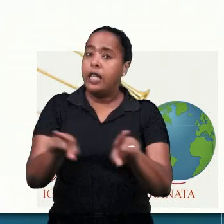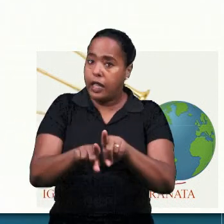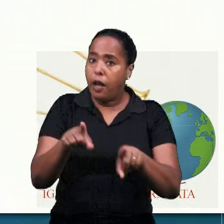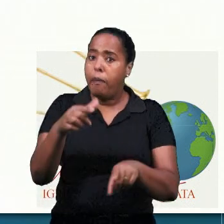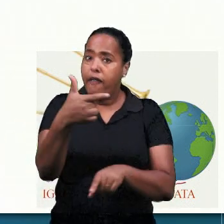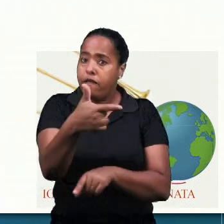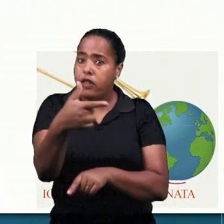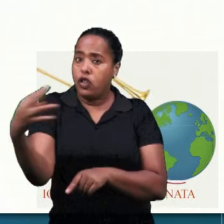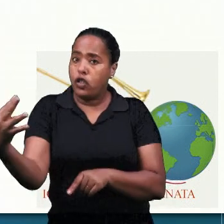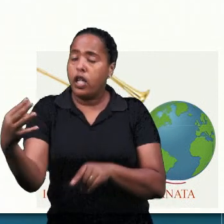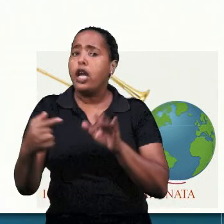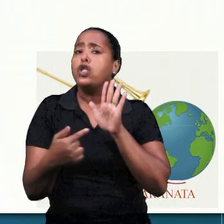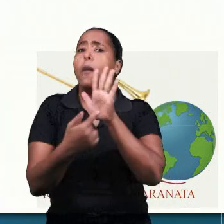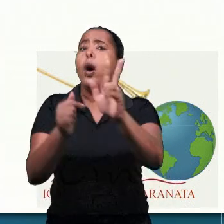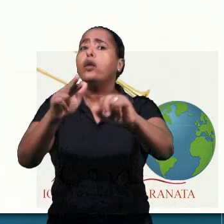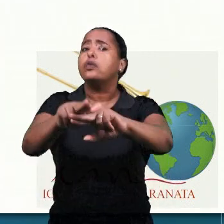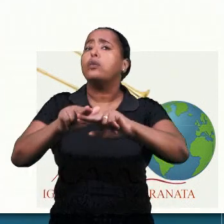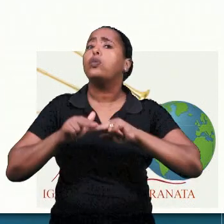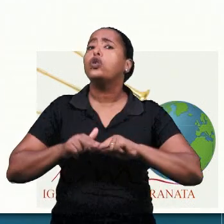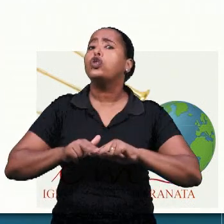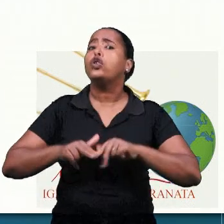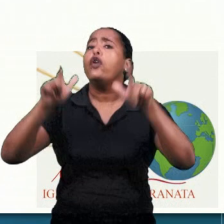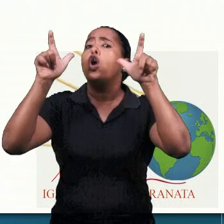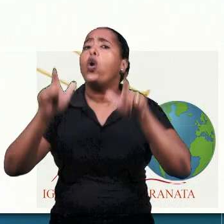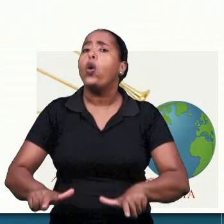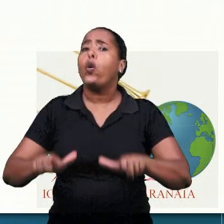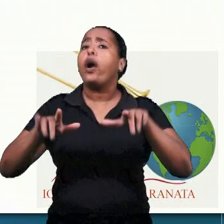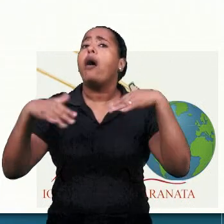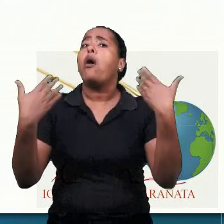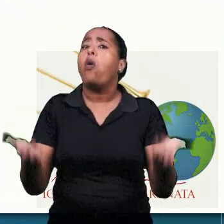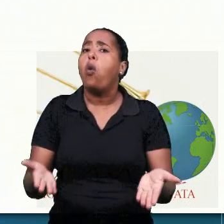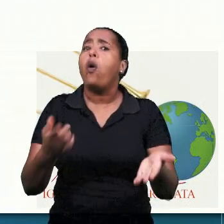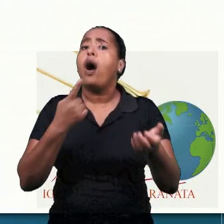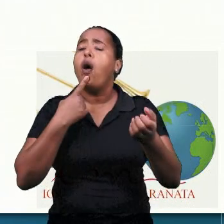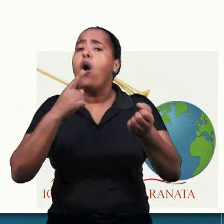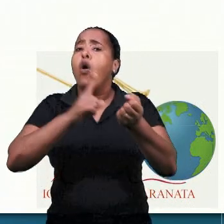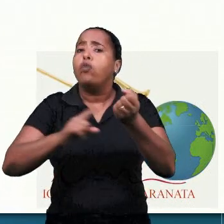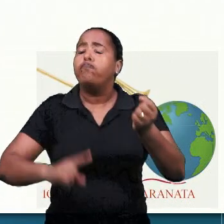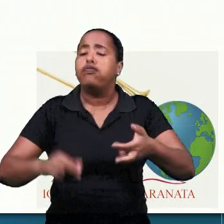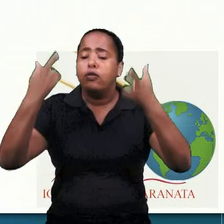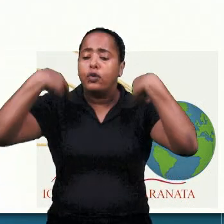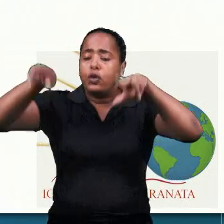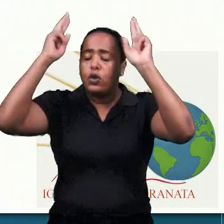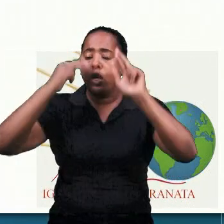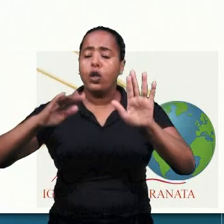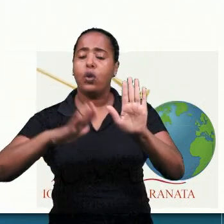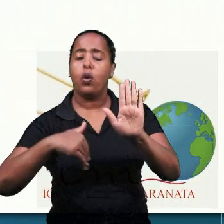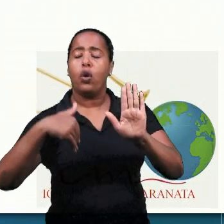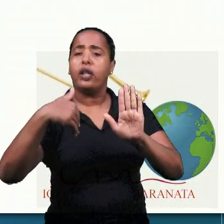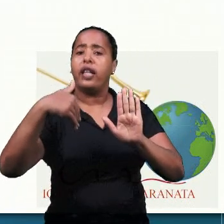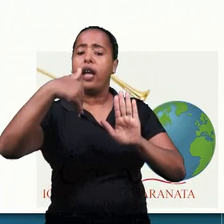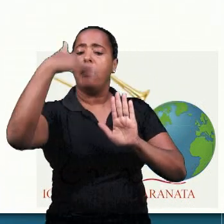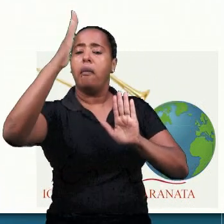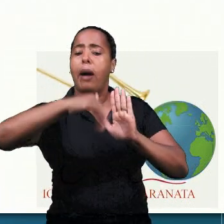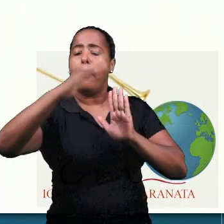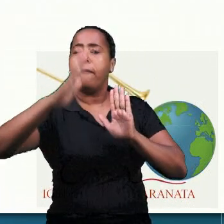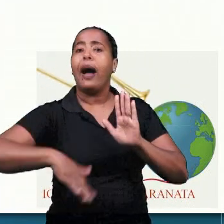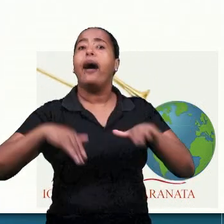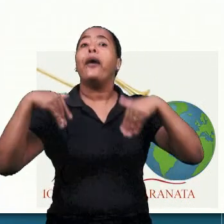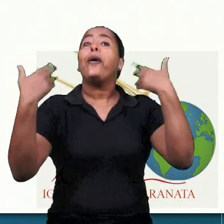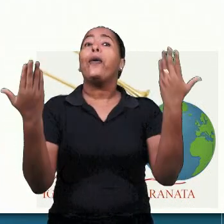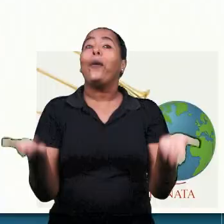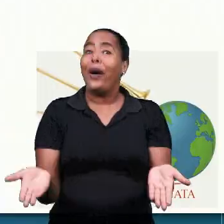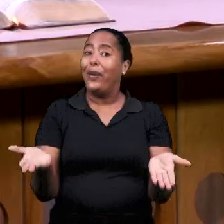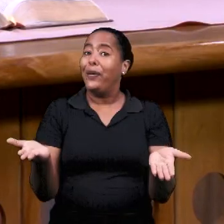verset 23, dites la raison et où le sang de l'agneau devrait être passé.